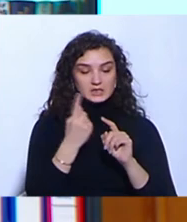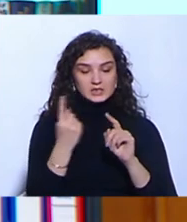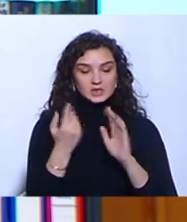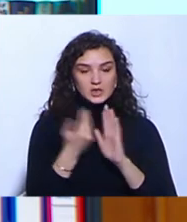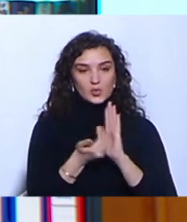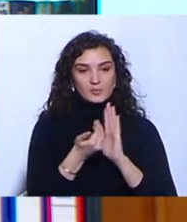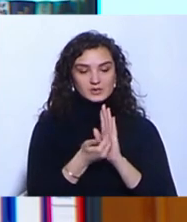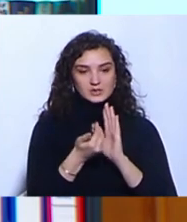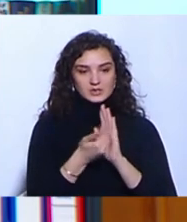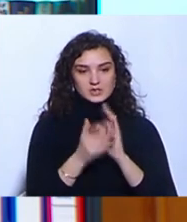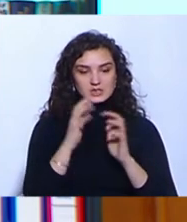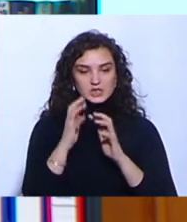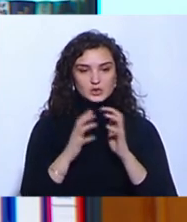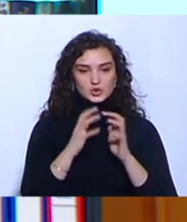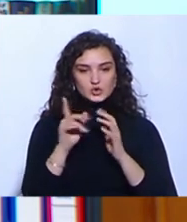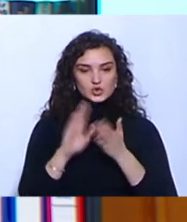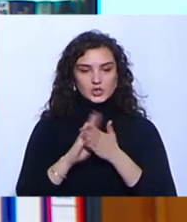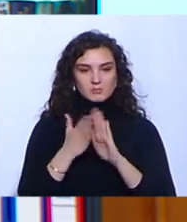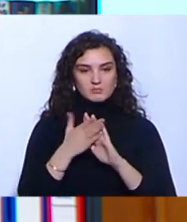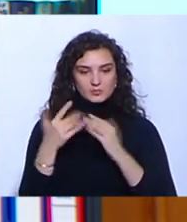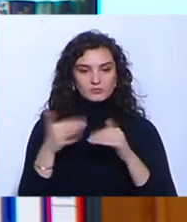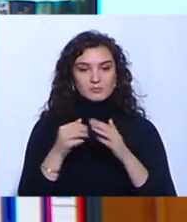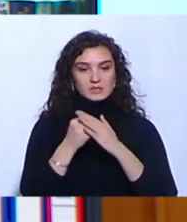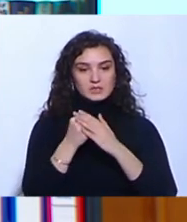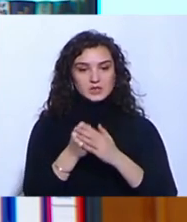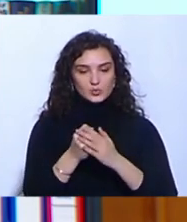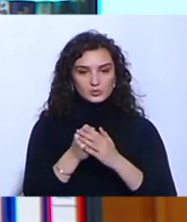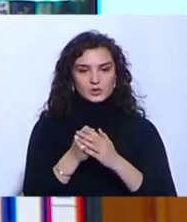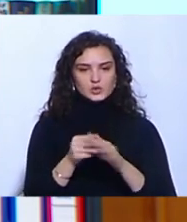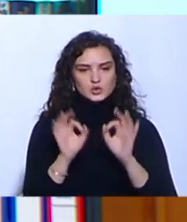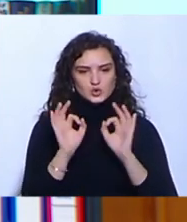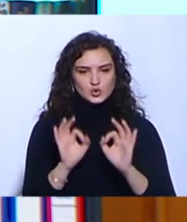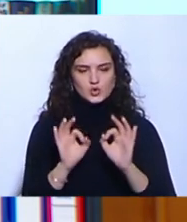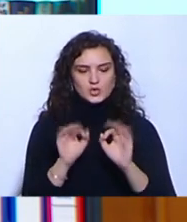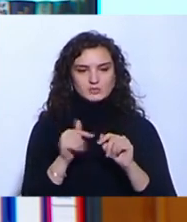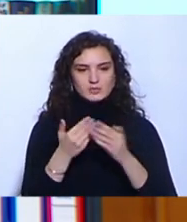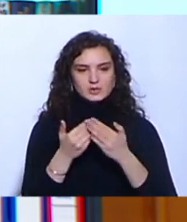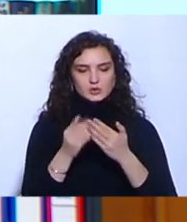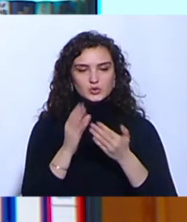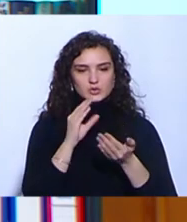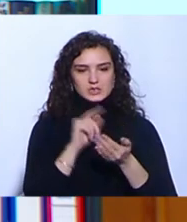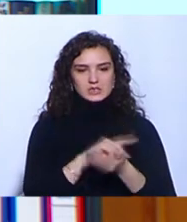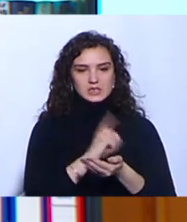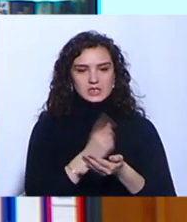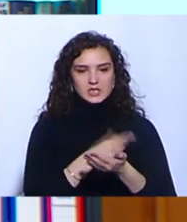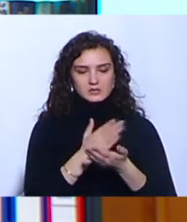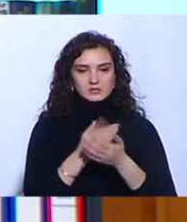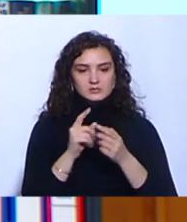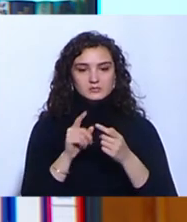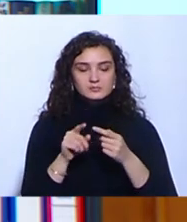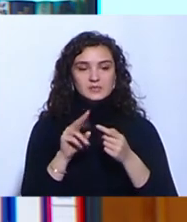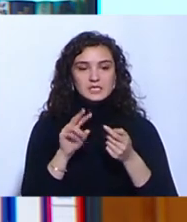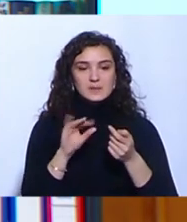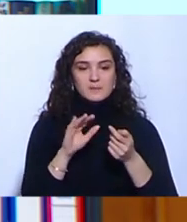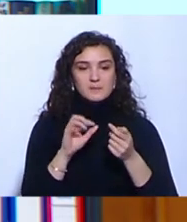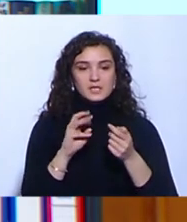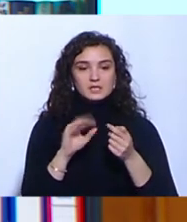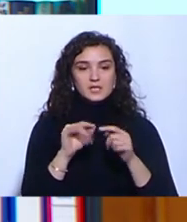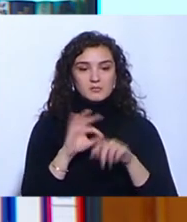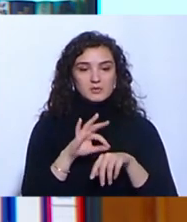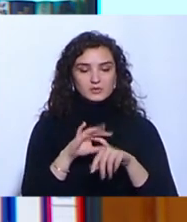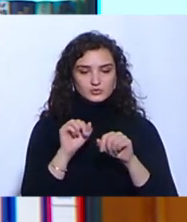რომელიც საერთაშორისო შეთანხმებით არის მიღწეული, ოპტიმალურად, მაგალითად, როდესაც ძლიერ არის ლიმფედემა გამოხატული, შეიძლება